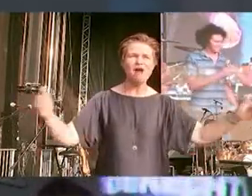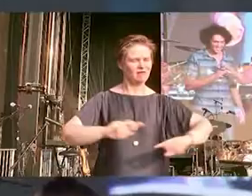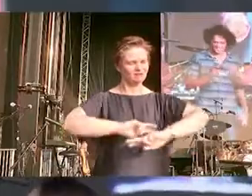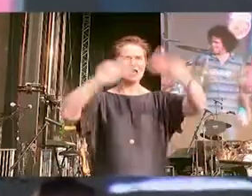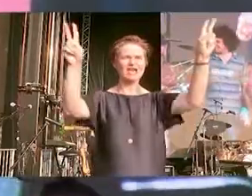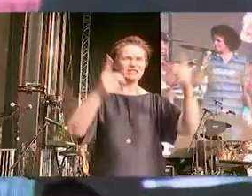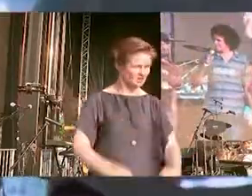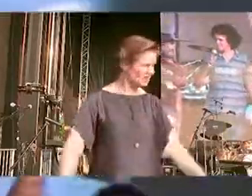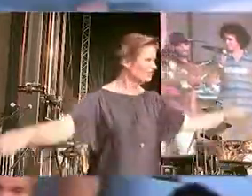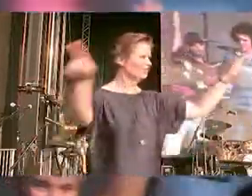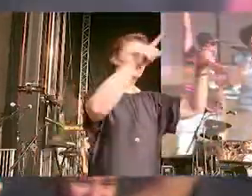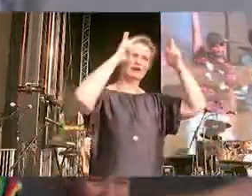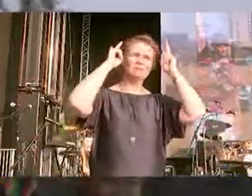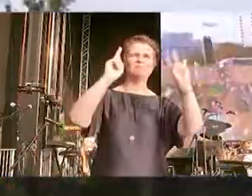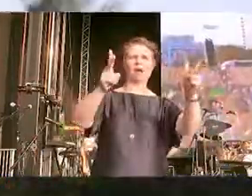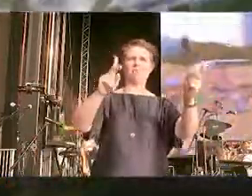sind die Alternative! Alternative.